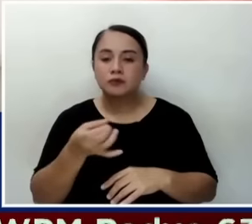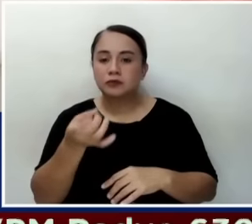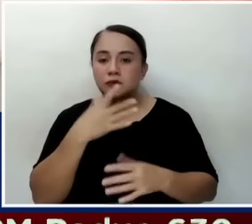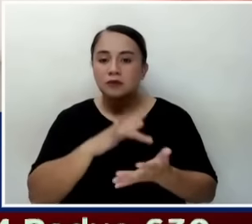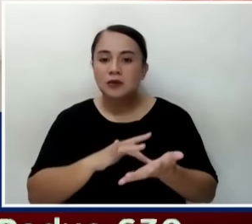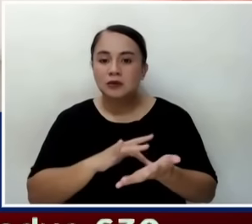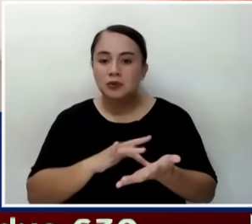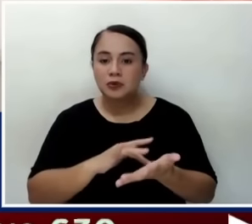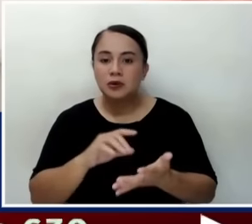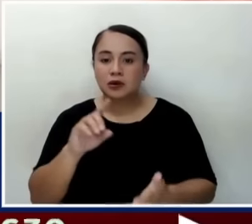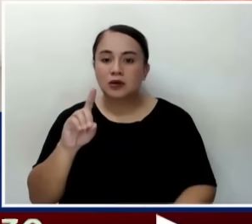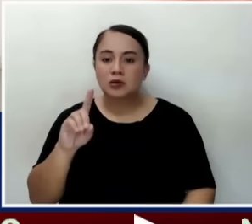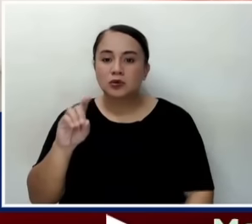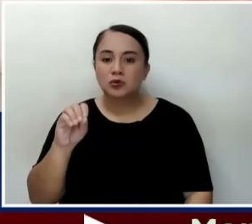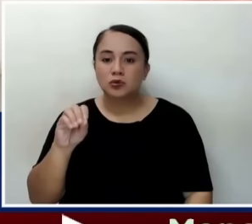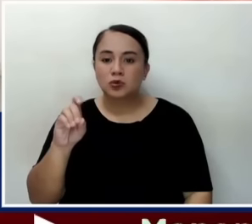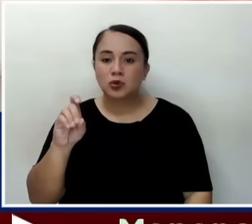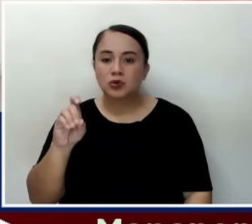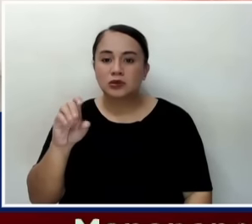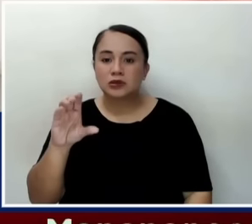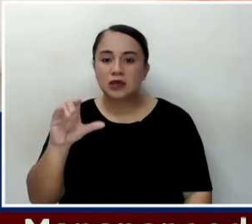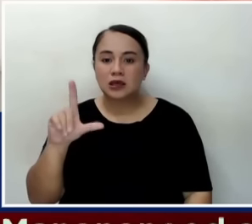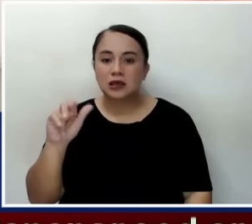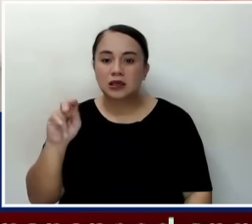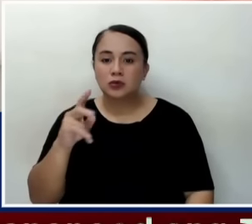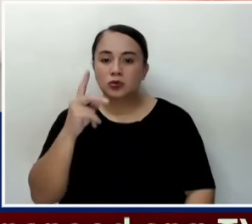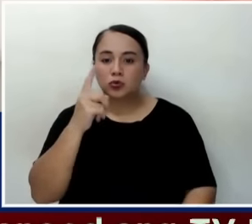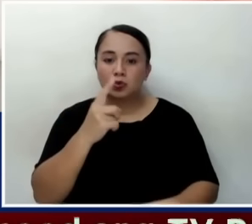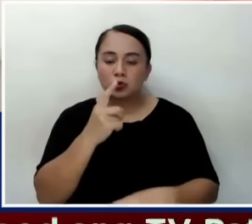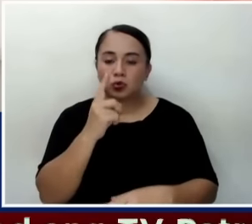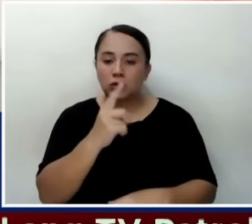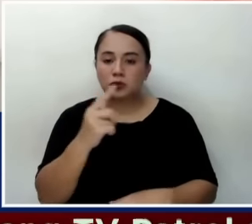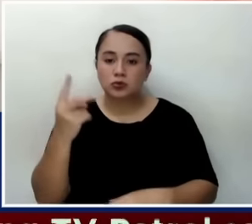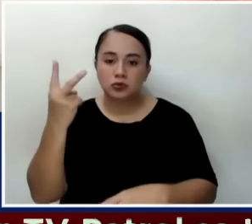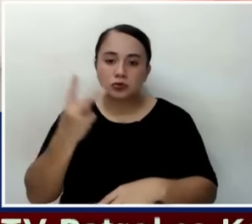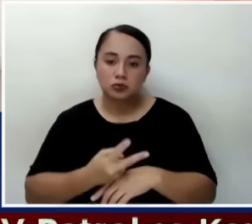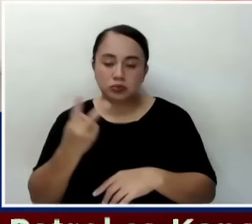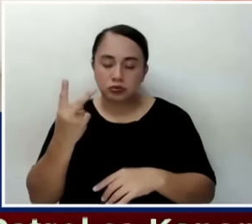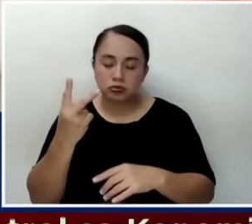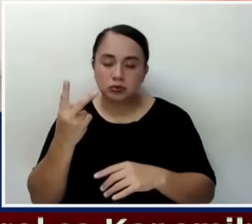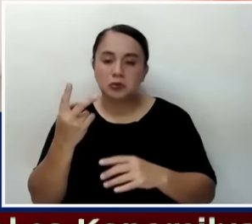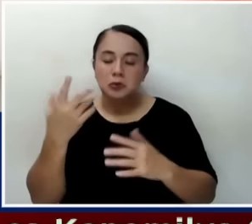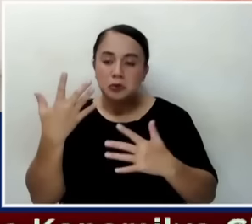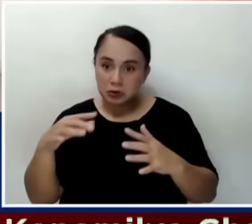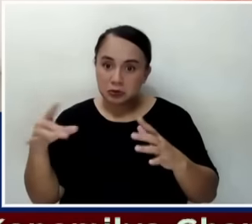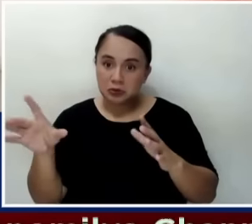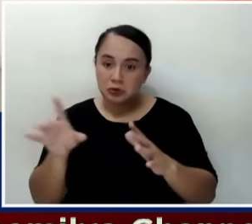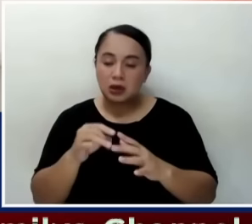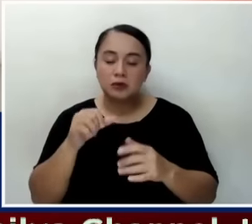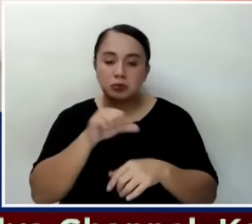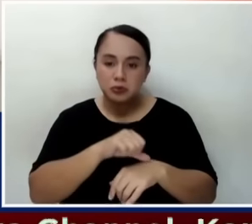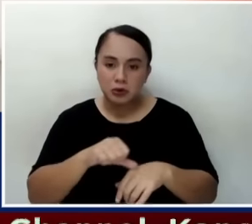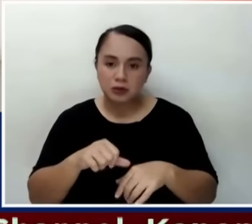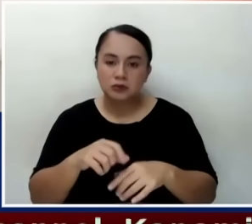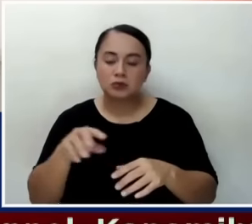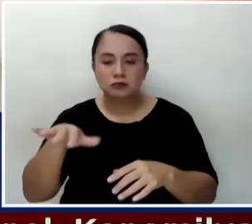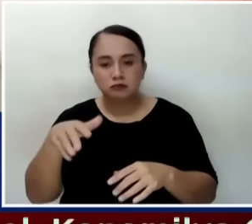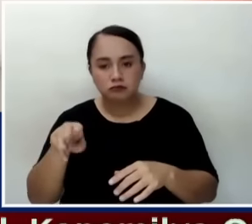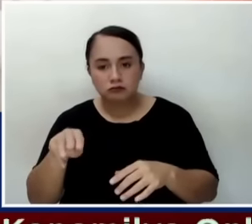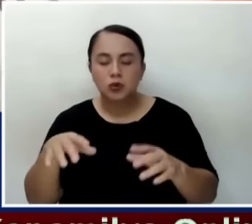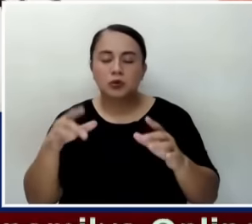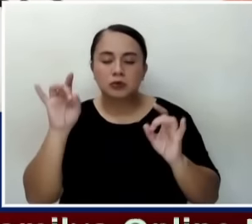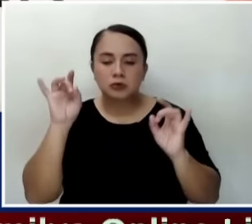2 capsule ng doxycycline 1 hanggang 3 araw mula exposure. Kung may sugat naman, moderate risk yan. Kaya dapat